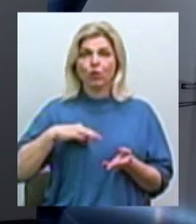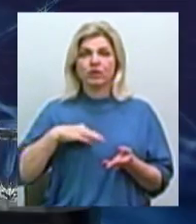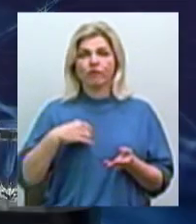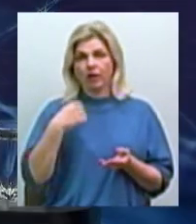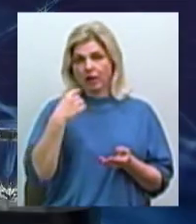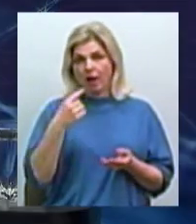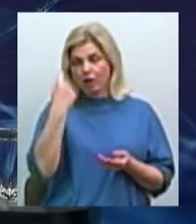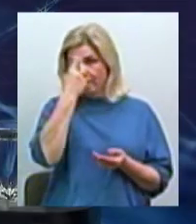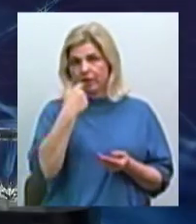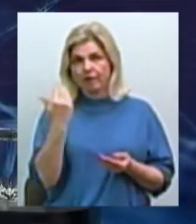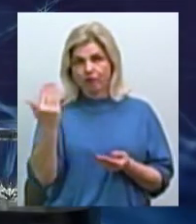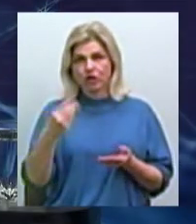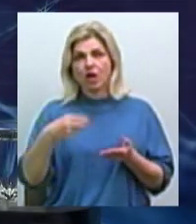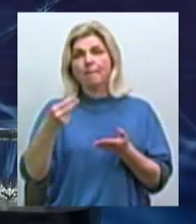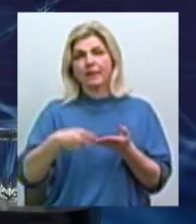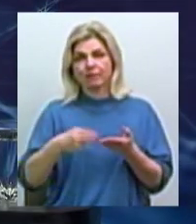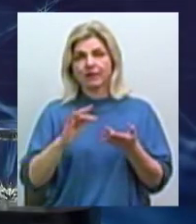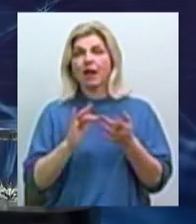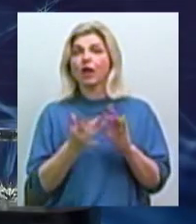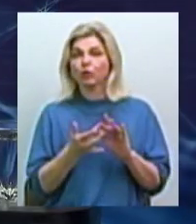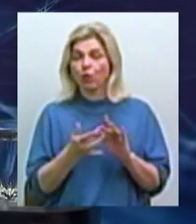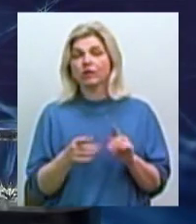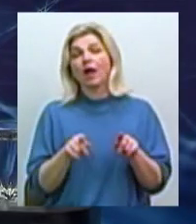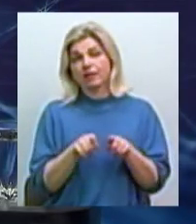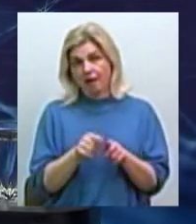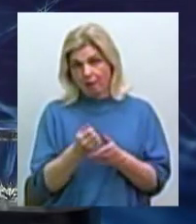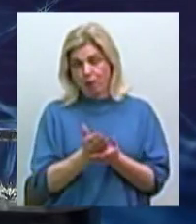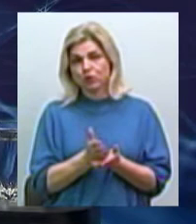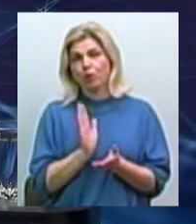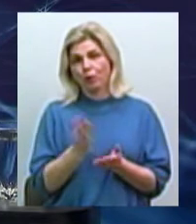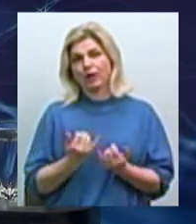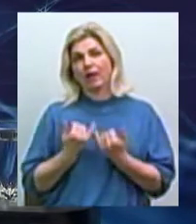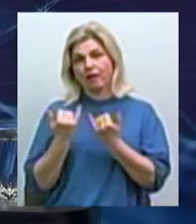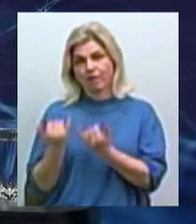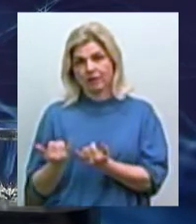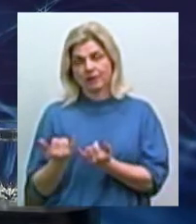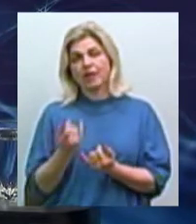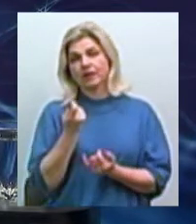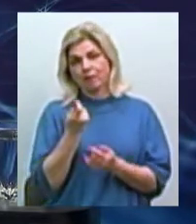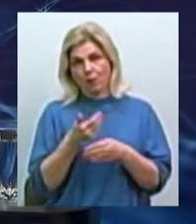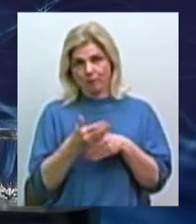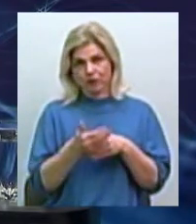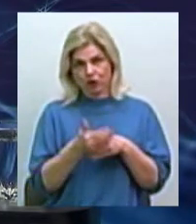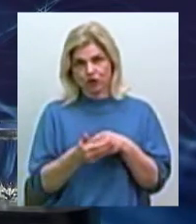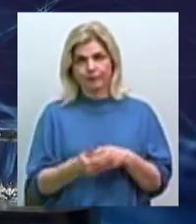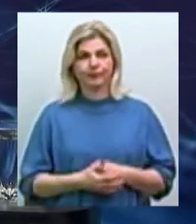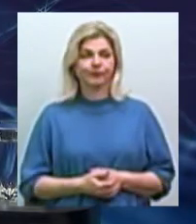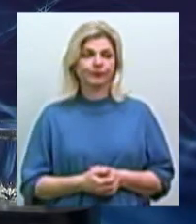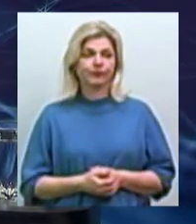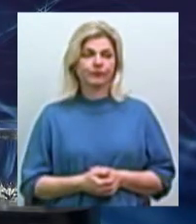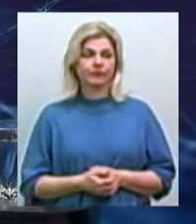ваш персональний електронний підпис. Така послуга буде надаватись трішки пізніше.